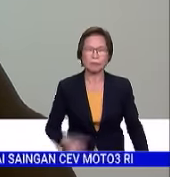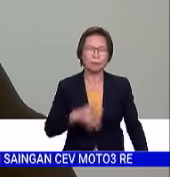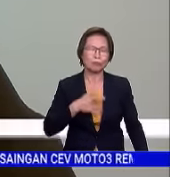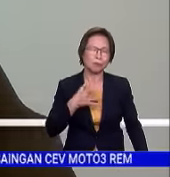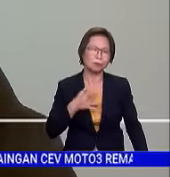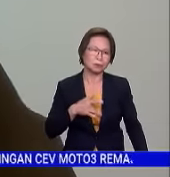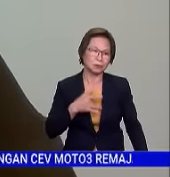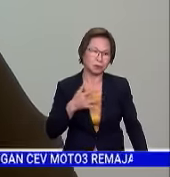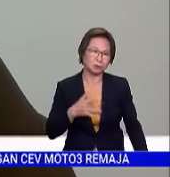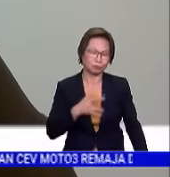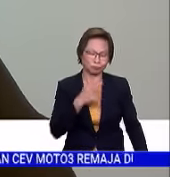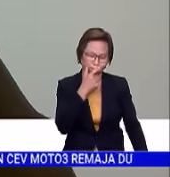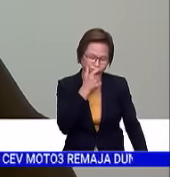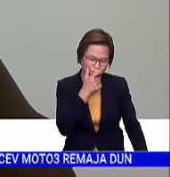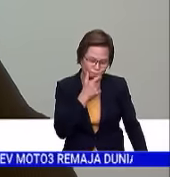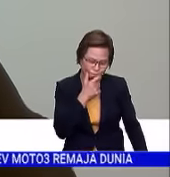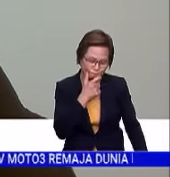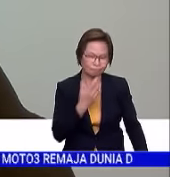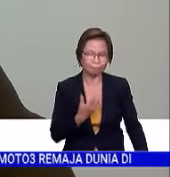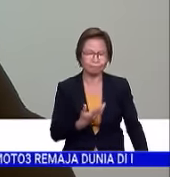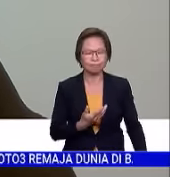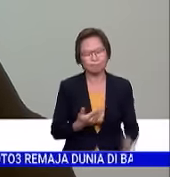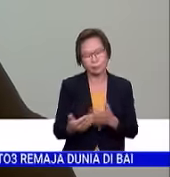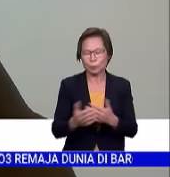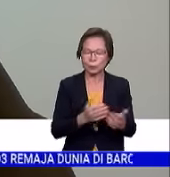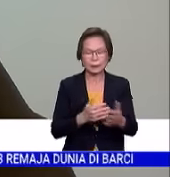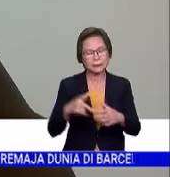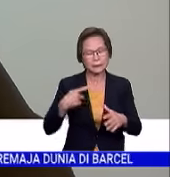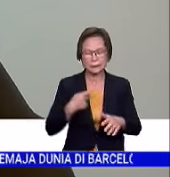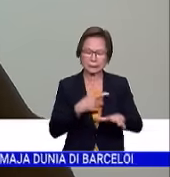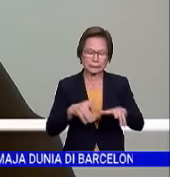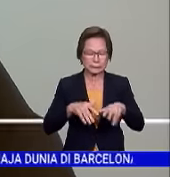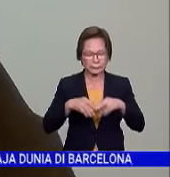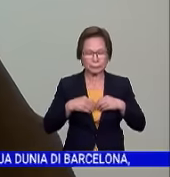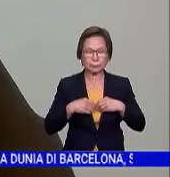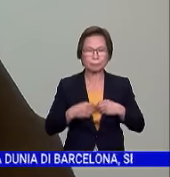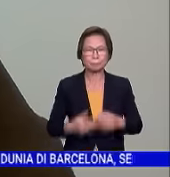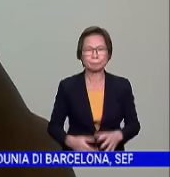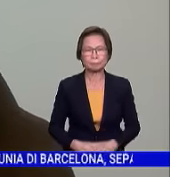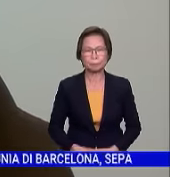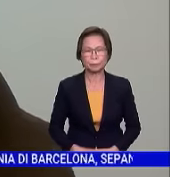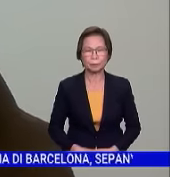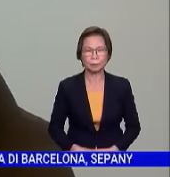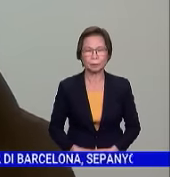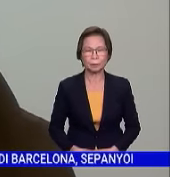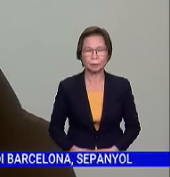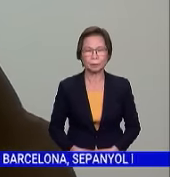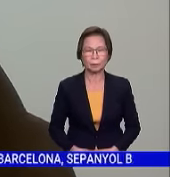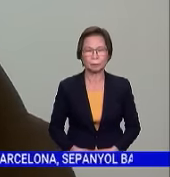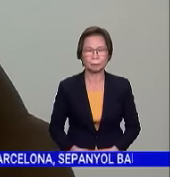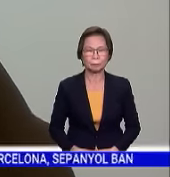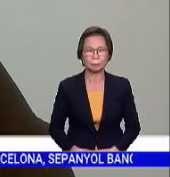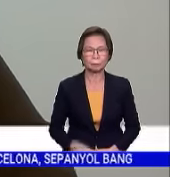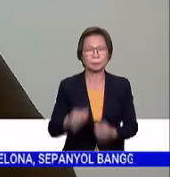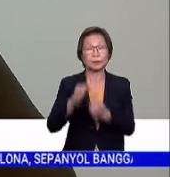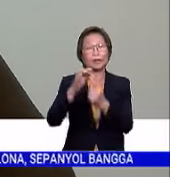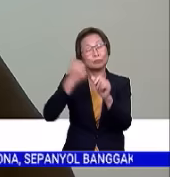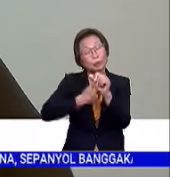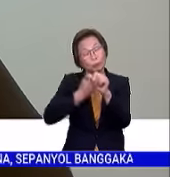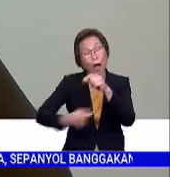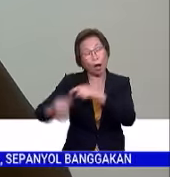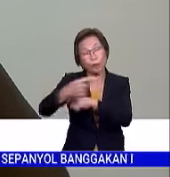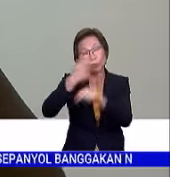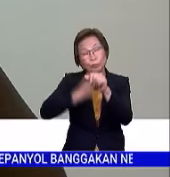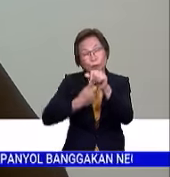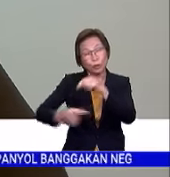Perasaan tu tentulah sedih, tapi kita reda dan dah well prepared. Terutama apabila setiap hari kita